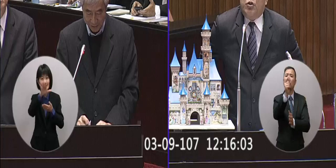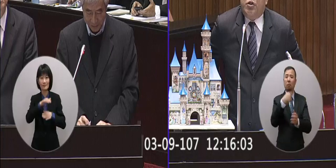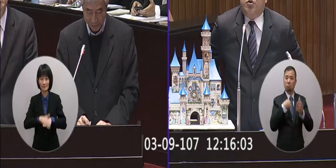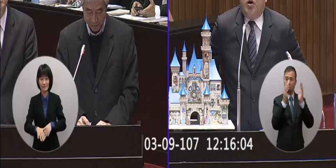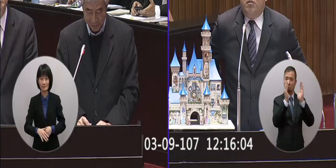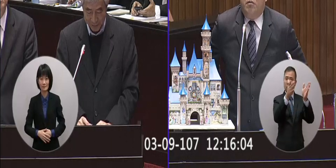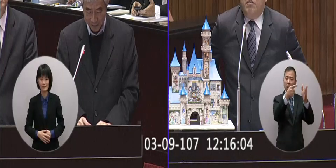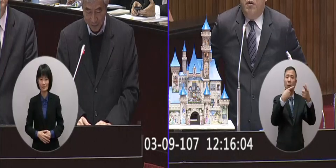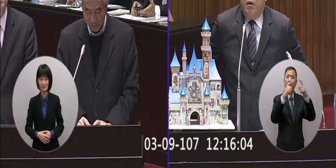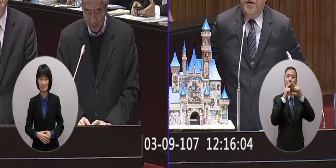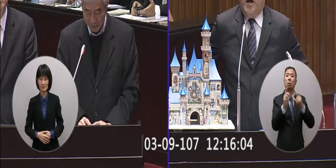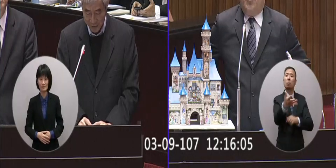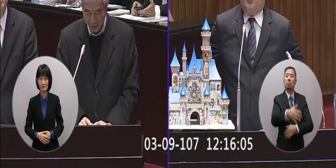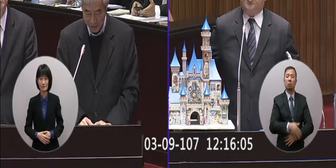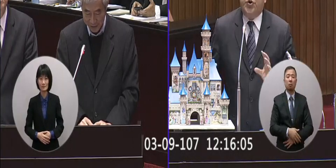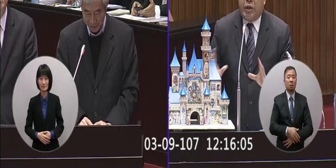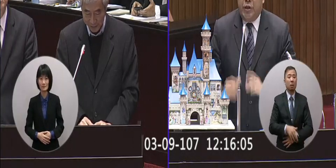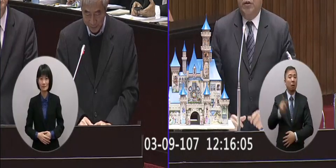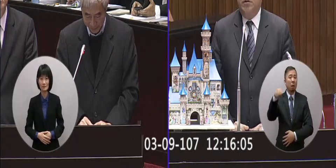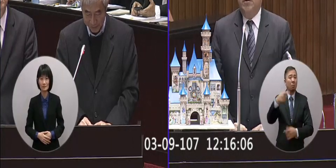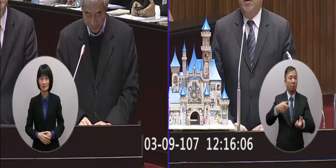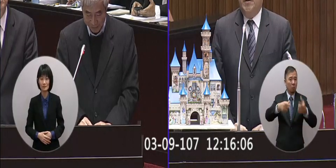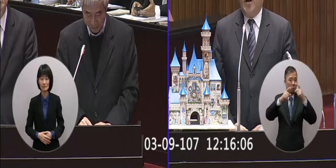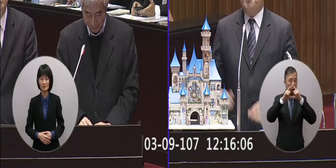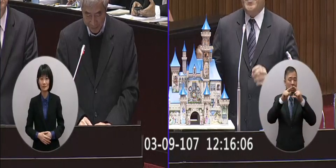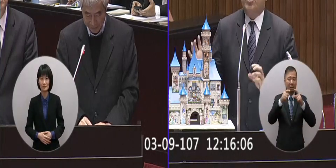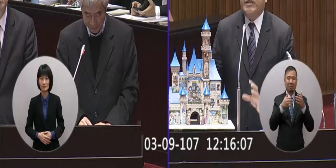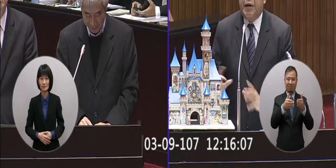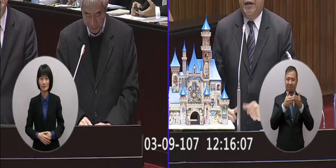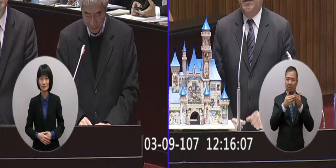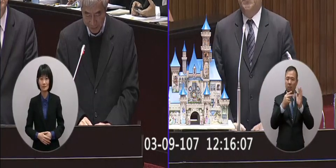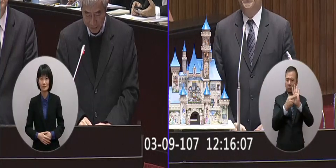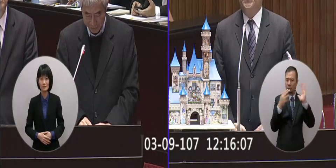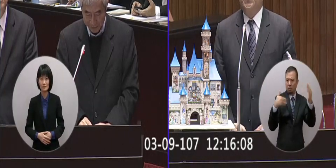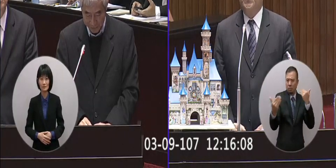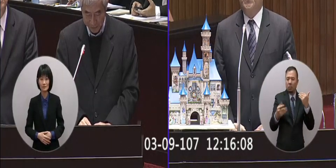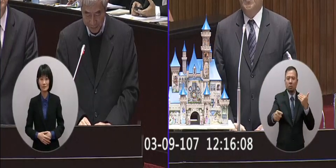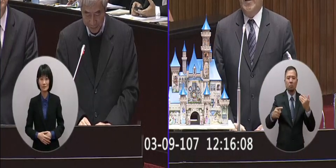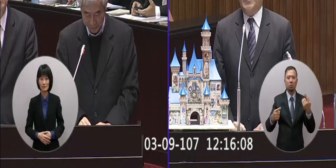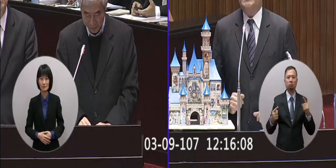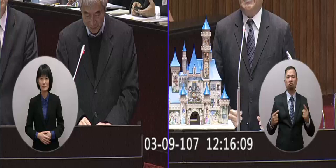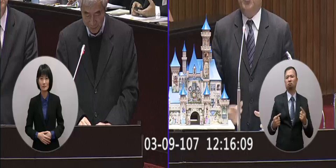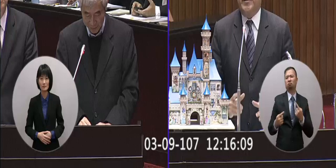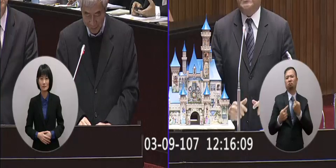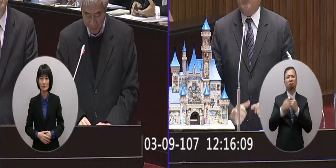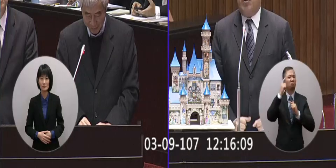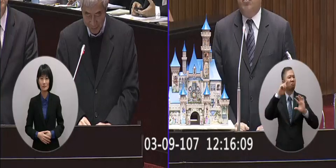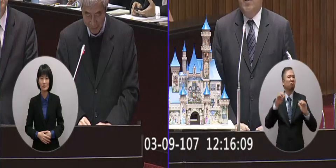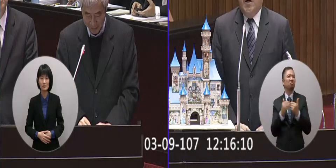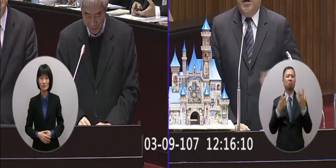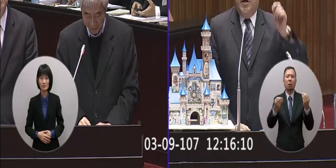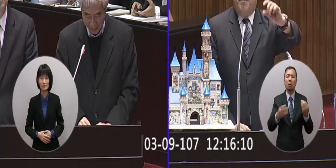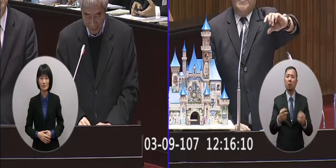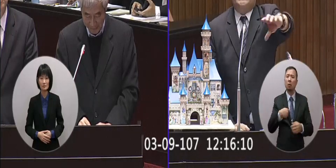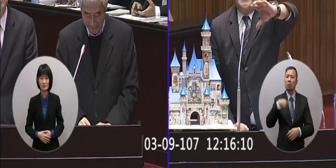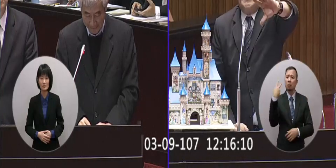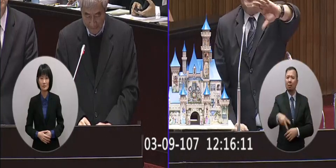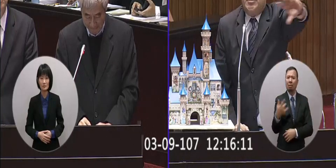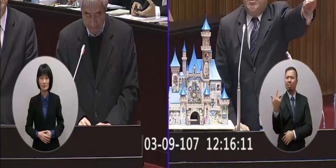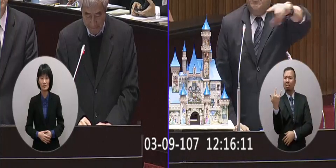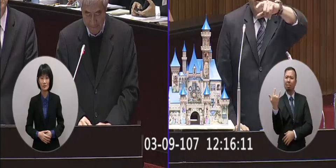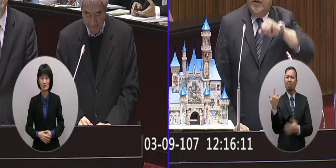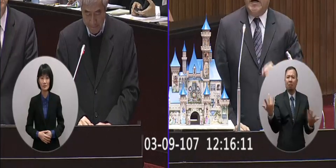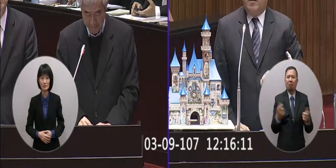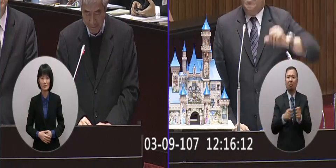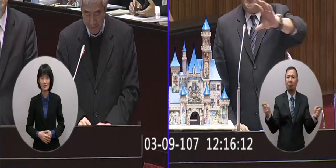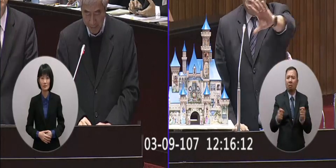们回答就是说要有具体，要没有争议。安尼等下要阁等偌久？你拢明知影